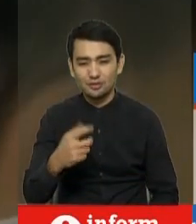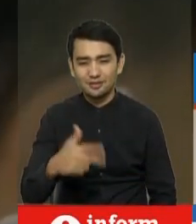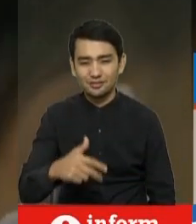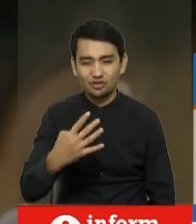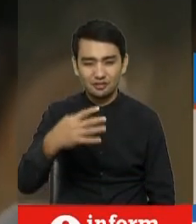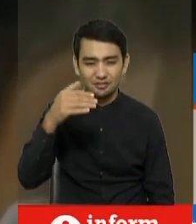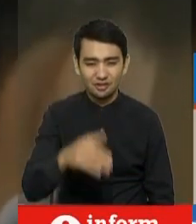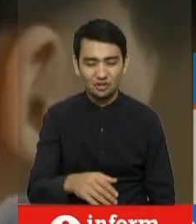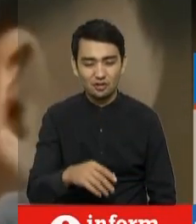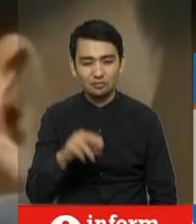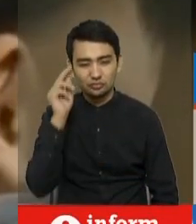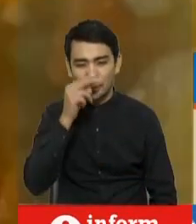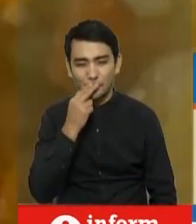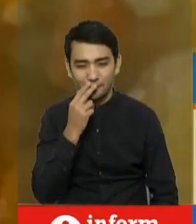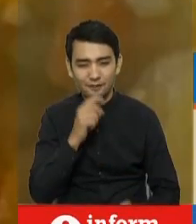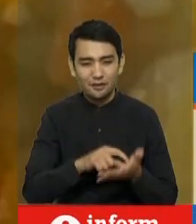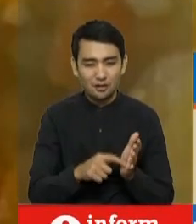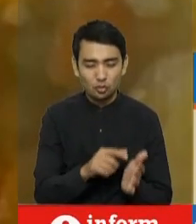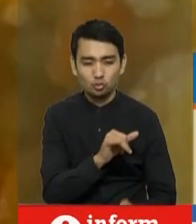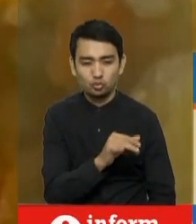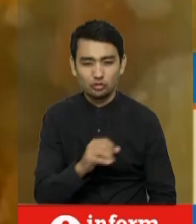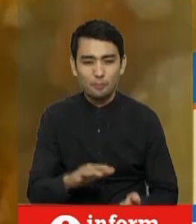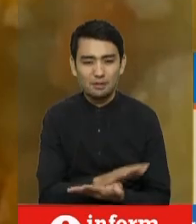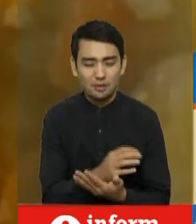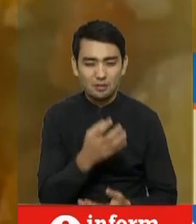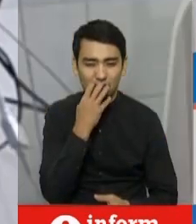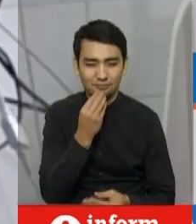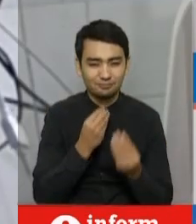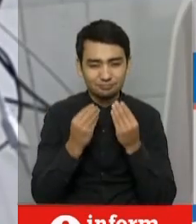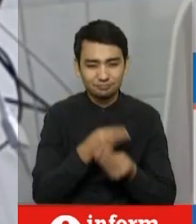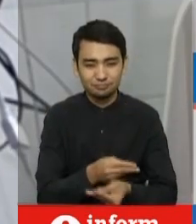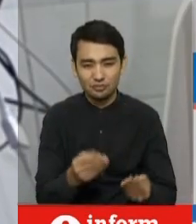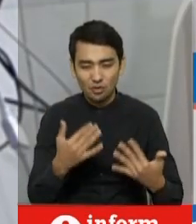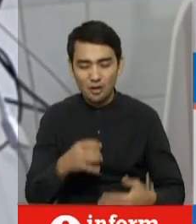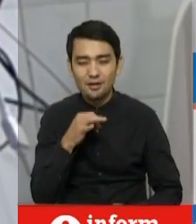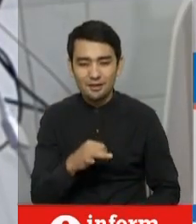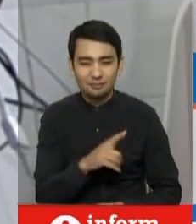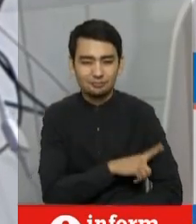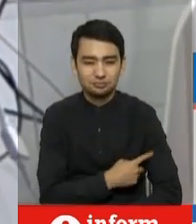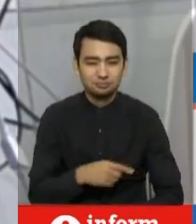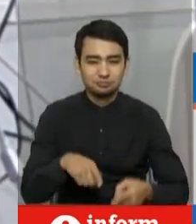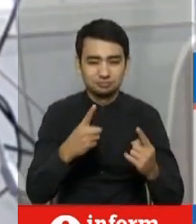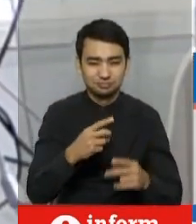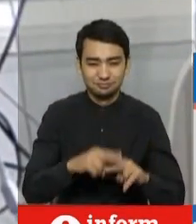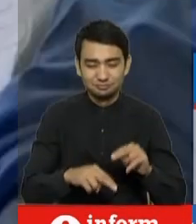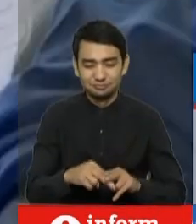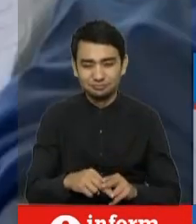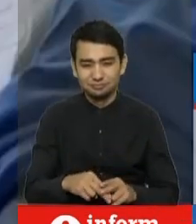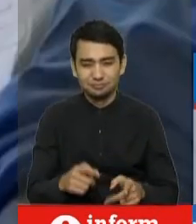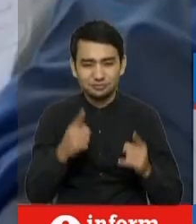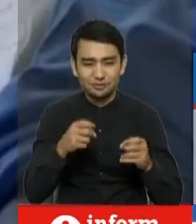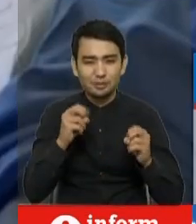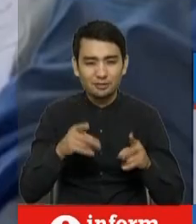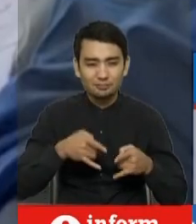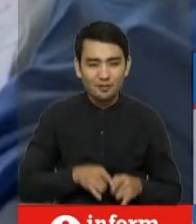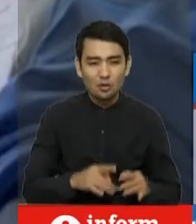000 учащихся начальных классов уже обеспечены бесплатным горячим питанием для развития медицины в городе построят современный родильный дом и